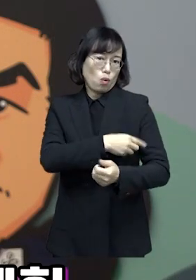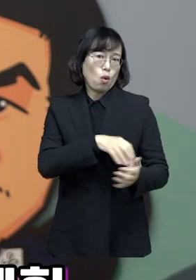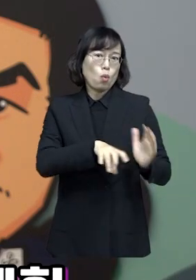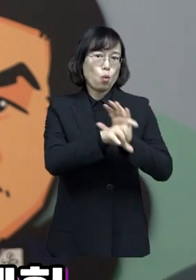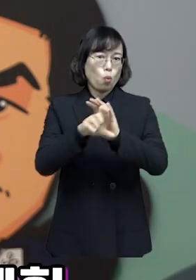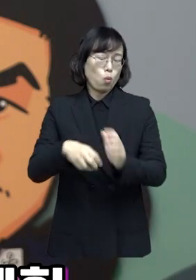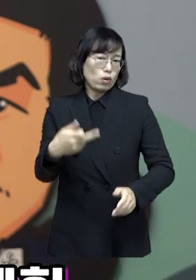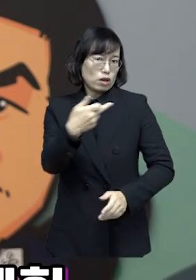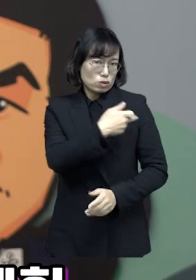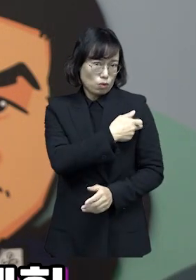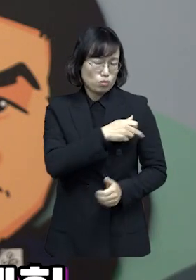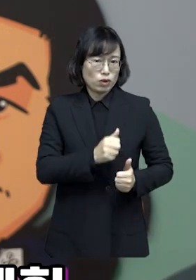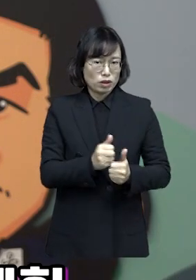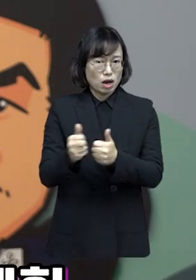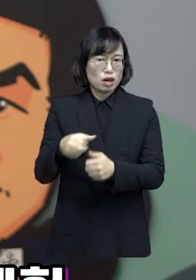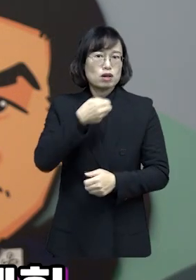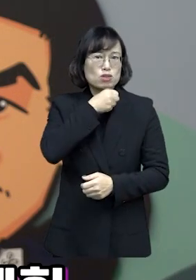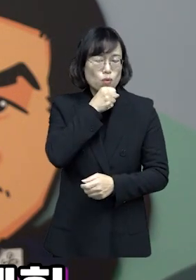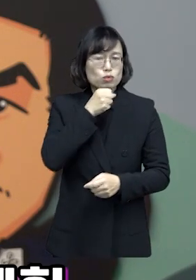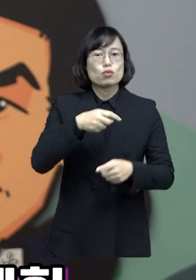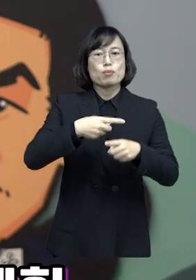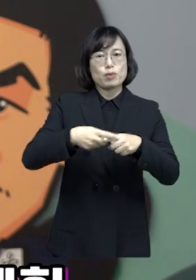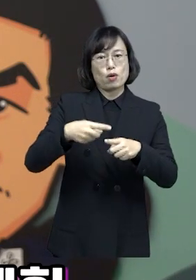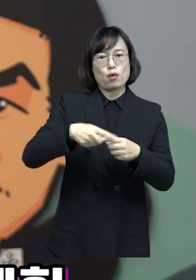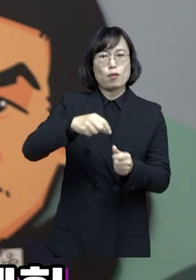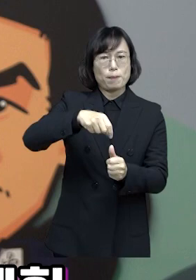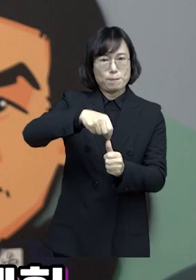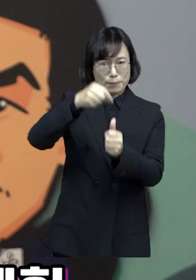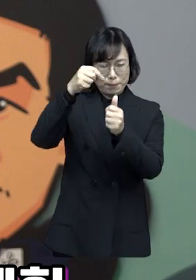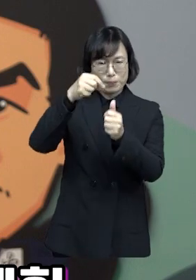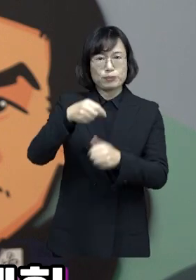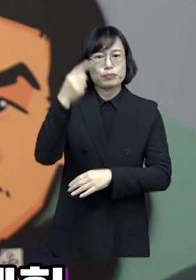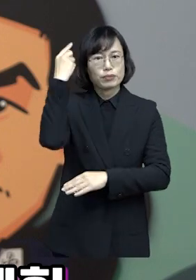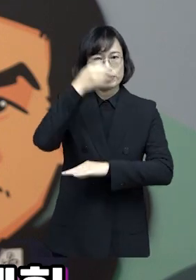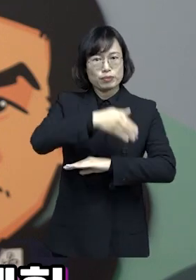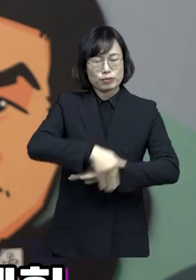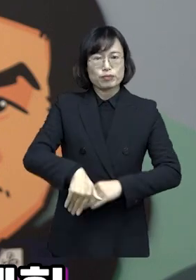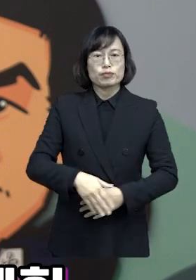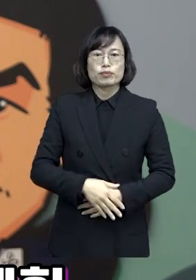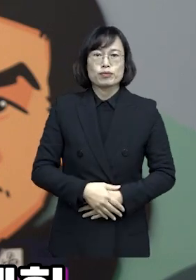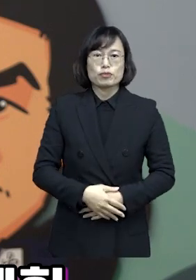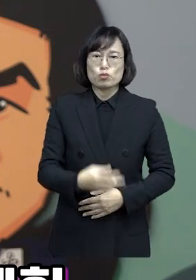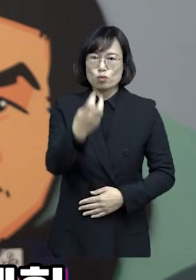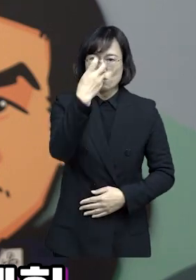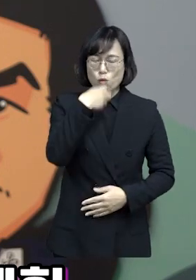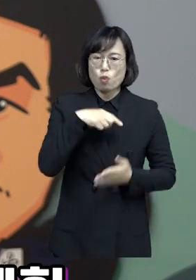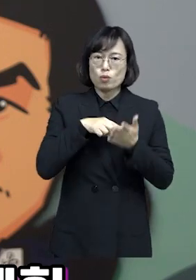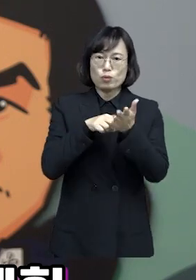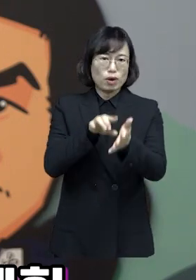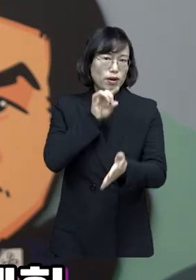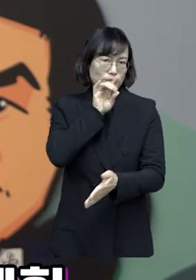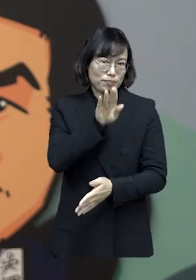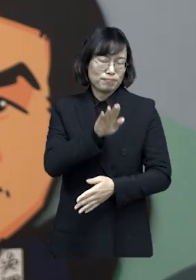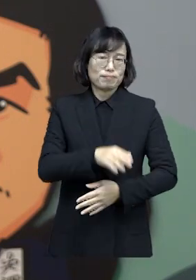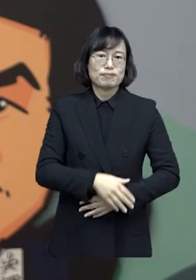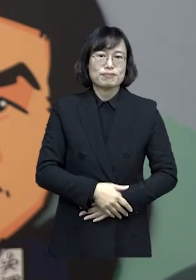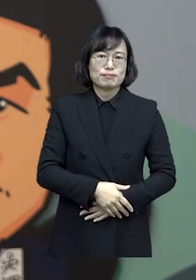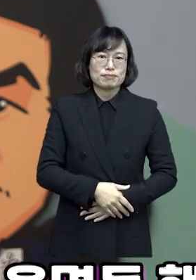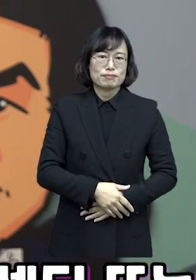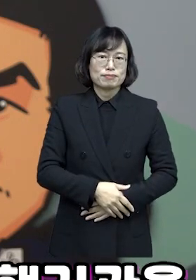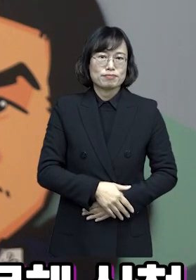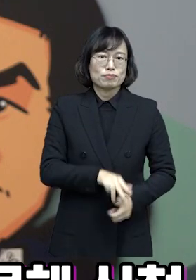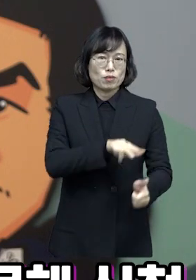활동 역량, 코로나19 예방접종 여부 등에 따라 고득점자 순으로 선발할 계획이라고 하는데요. 중복